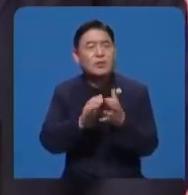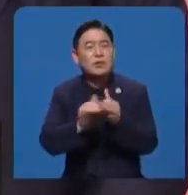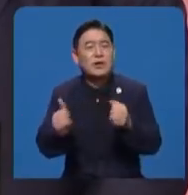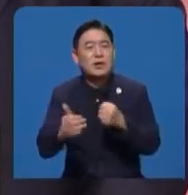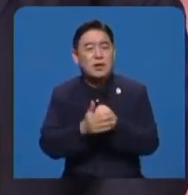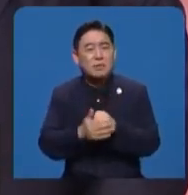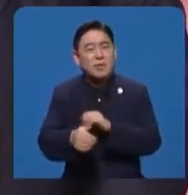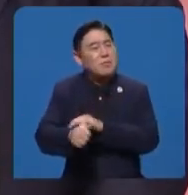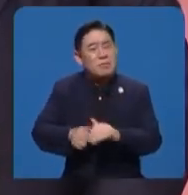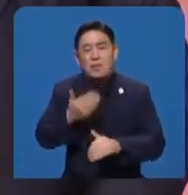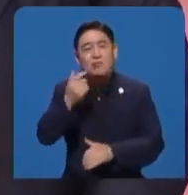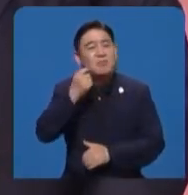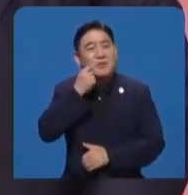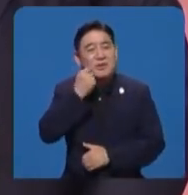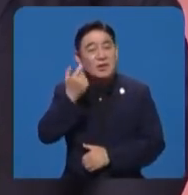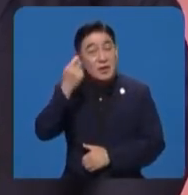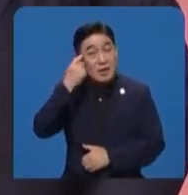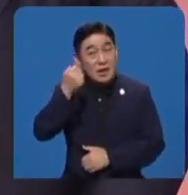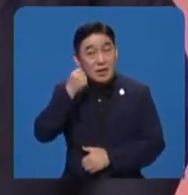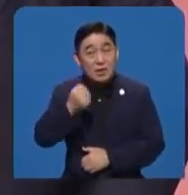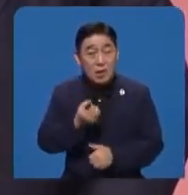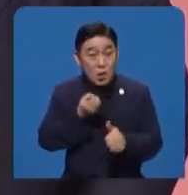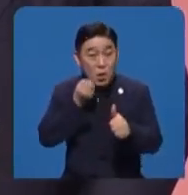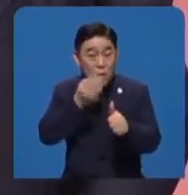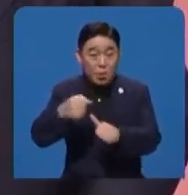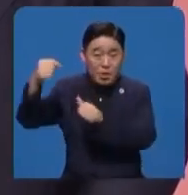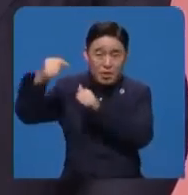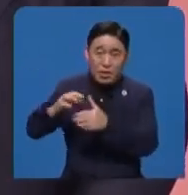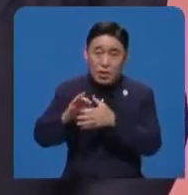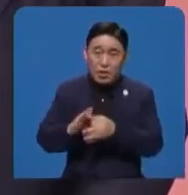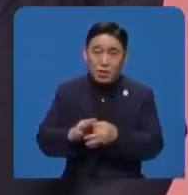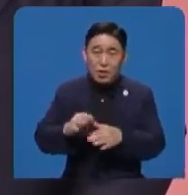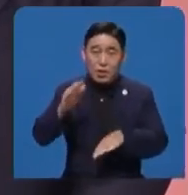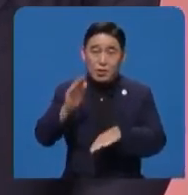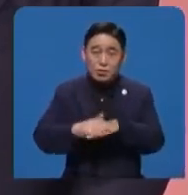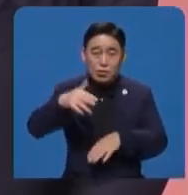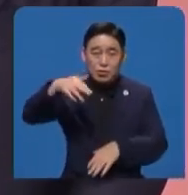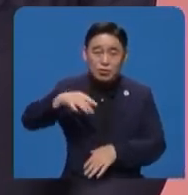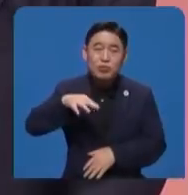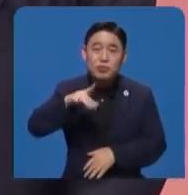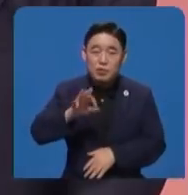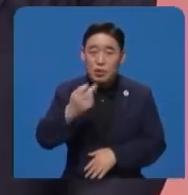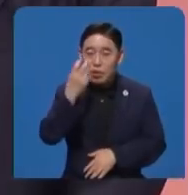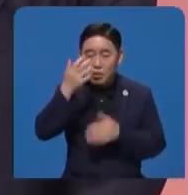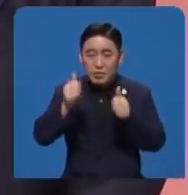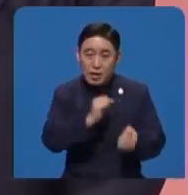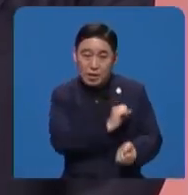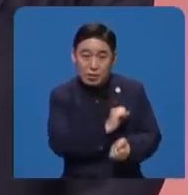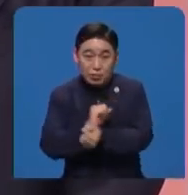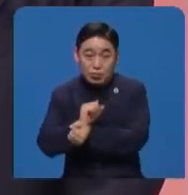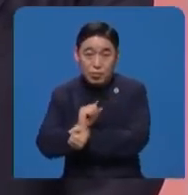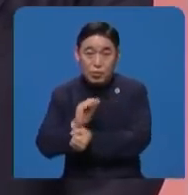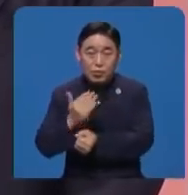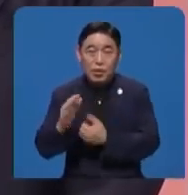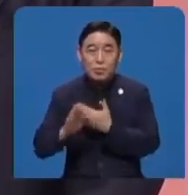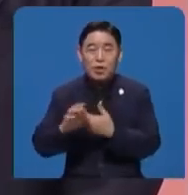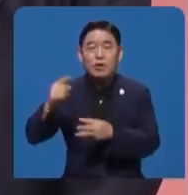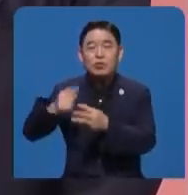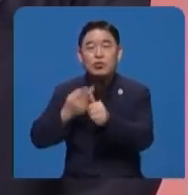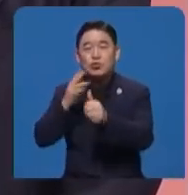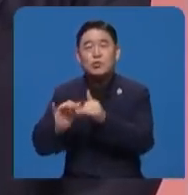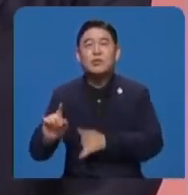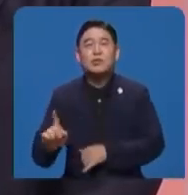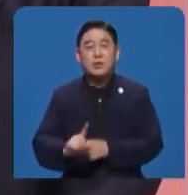피하기가 어렵다고 저는 생각합니다. 그렇죠. 네. 그러면 고발 사주와 관련해서 손준성 네. 검사가 구속되면 네. 윤 후보는 어떻게